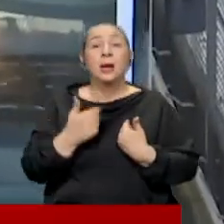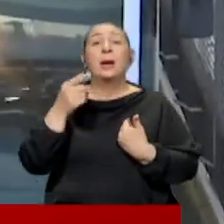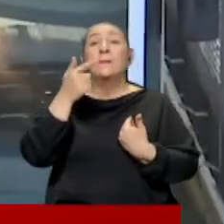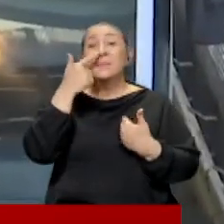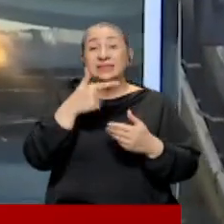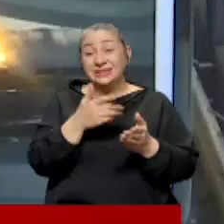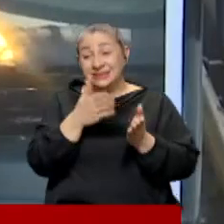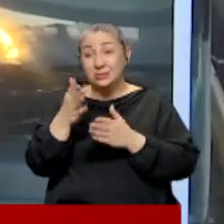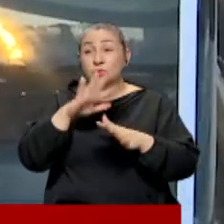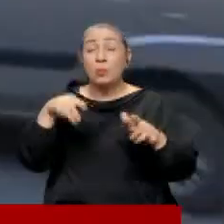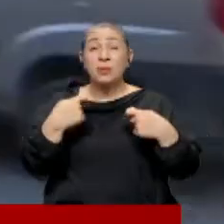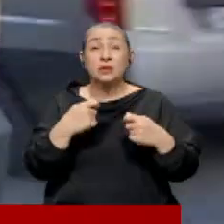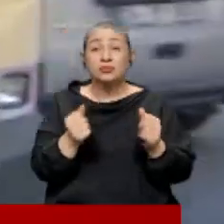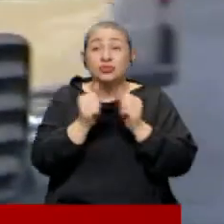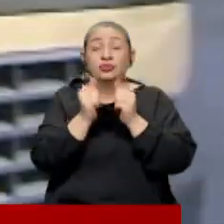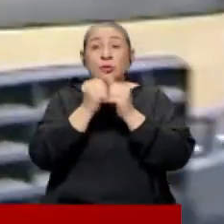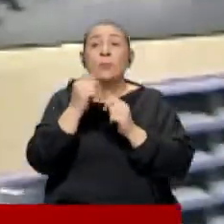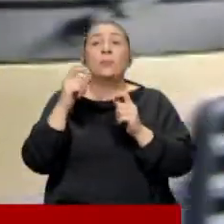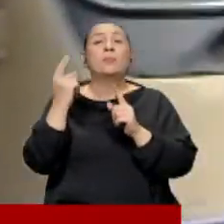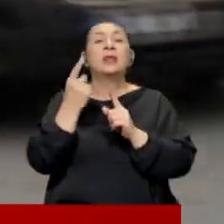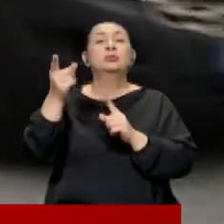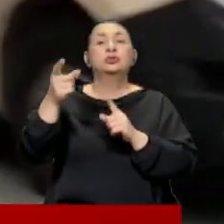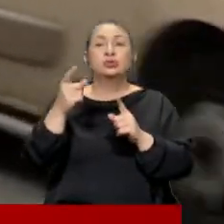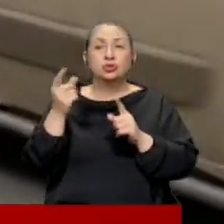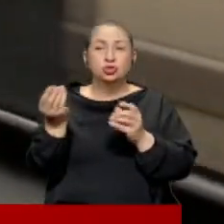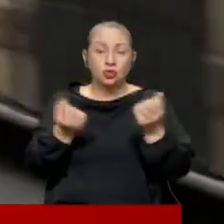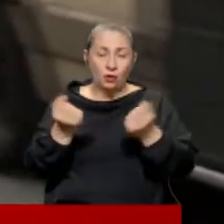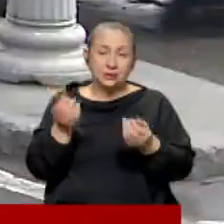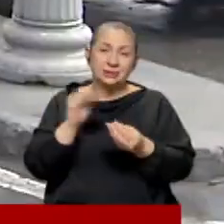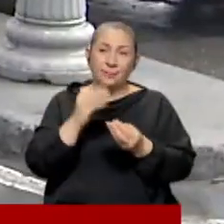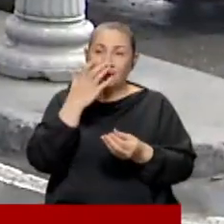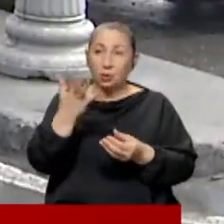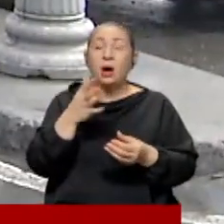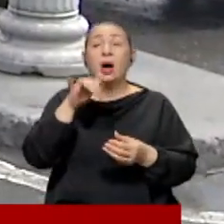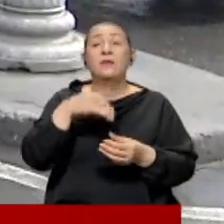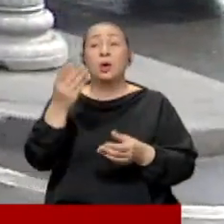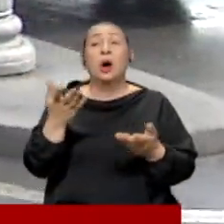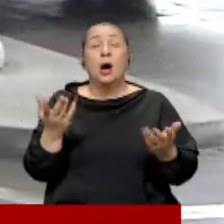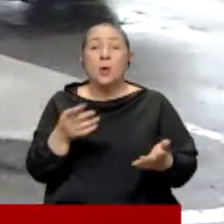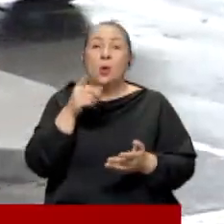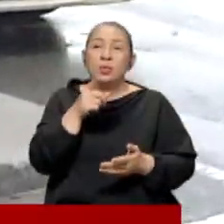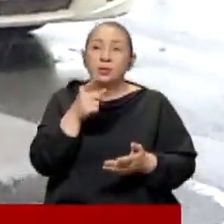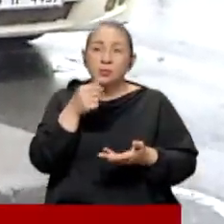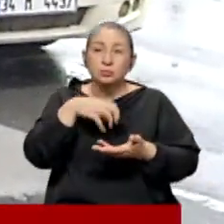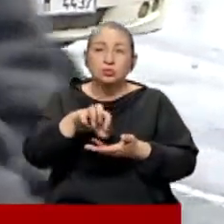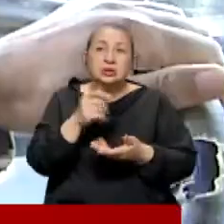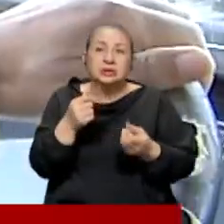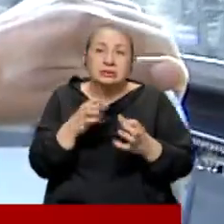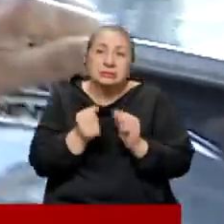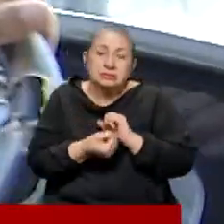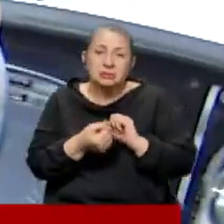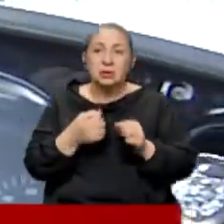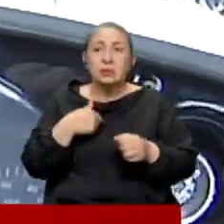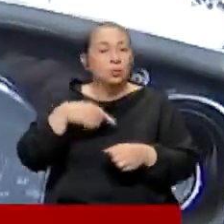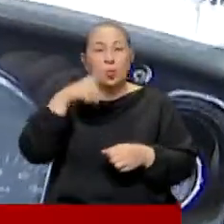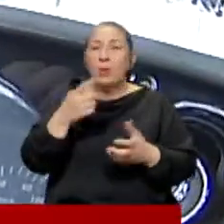yanı sıra tüm masrafları katlandı. Minibüs şoförleri de zam bekliyor. Yolcularsa hak veriyor ama onların da bütçesi kısıtlı. Şu an